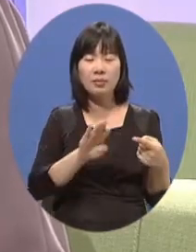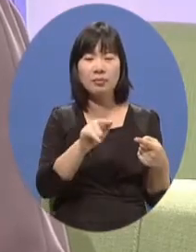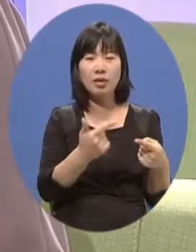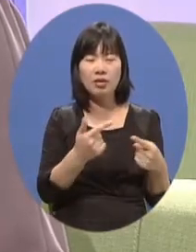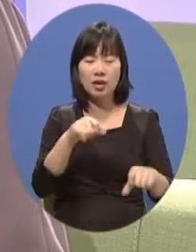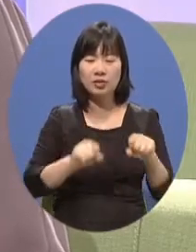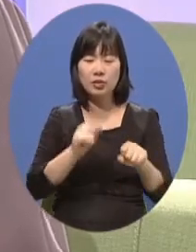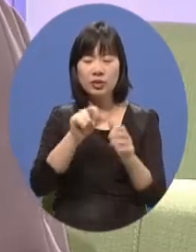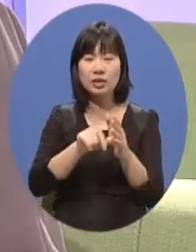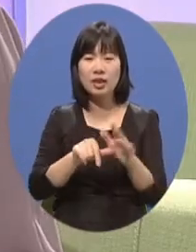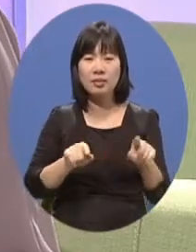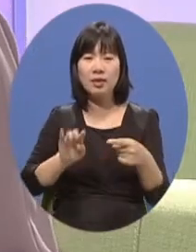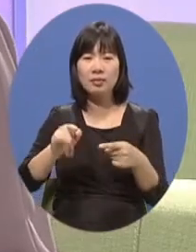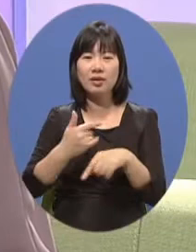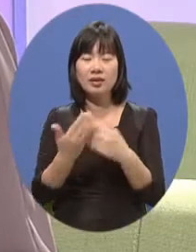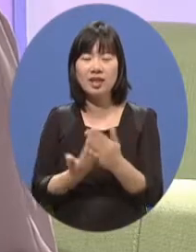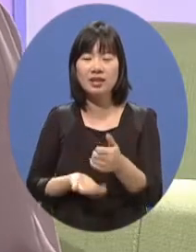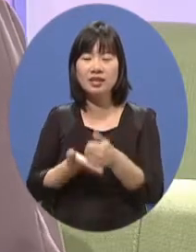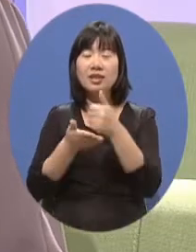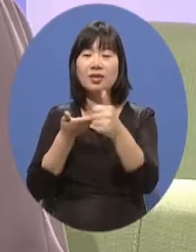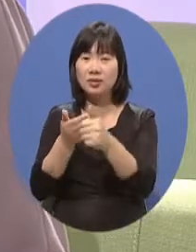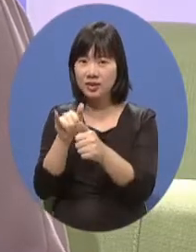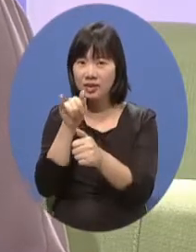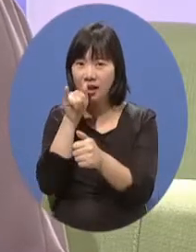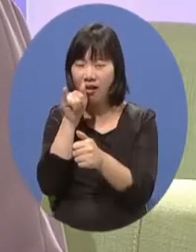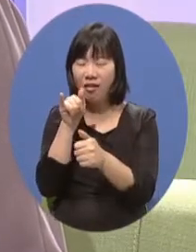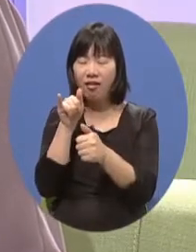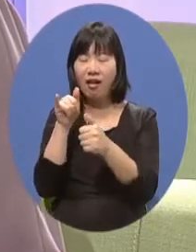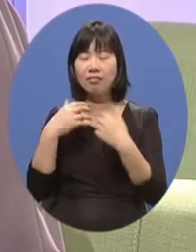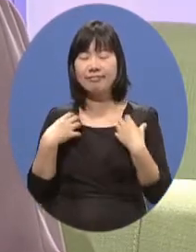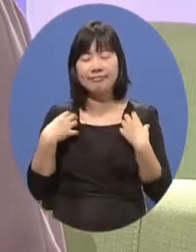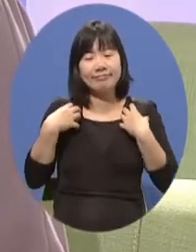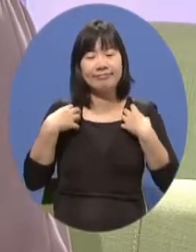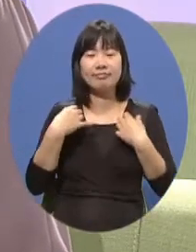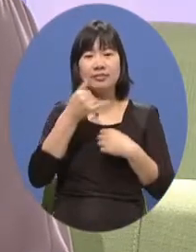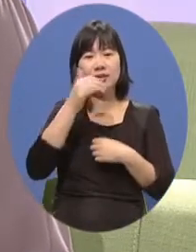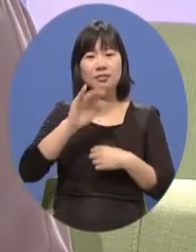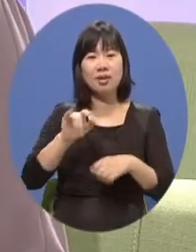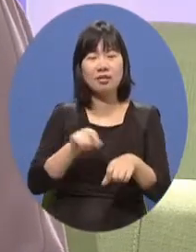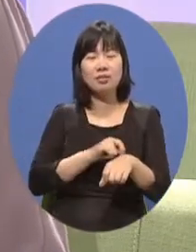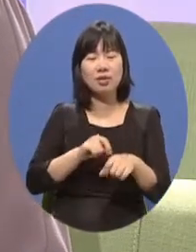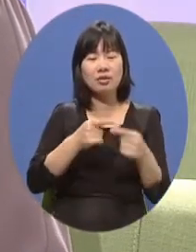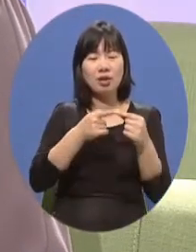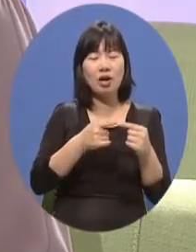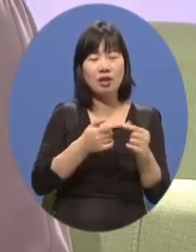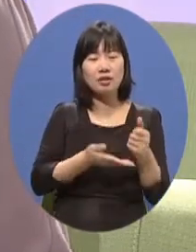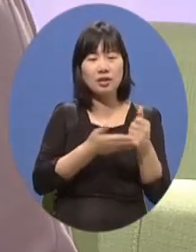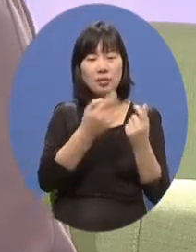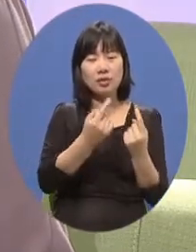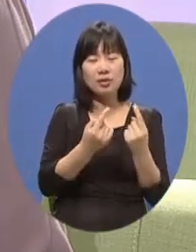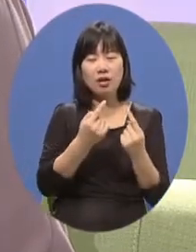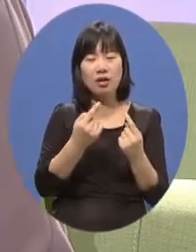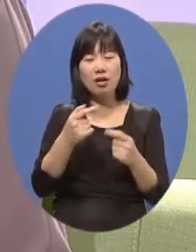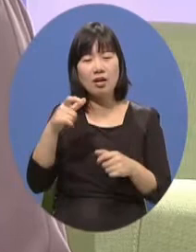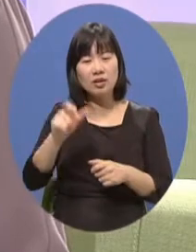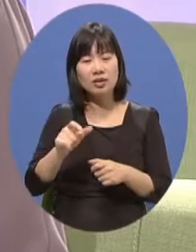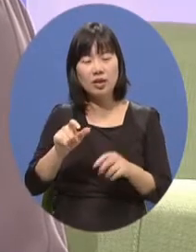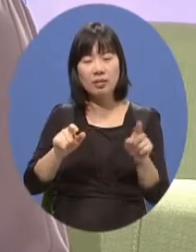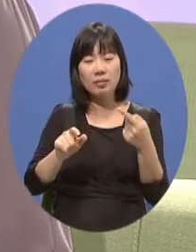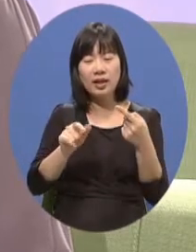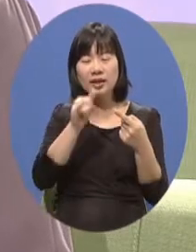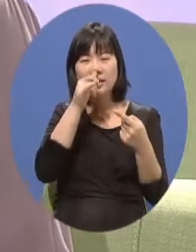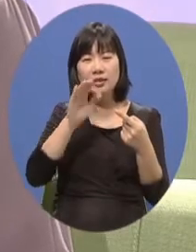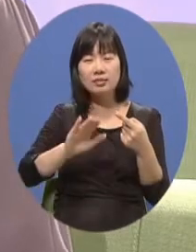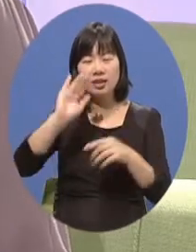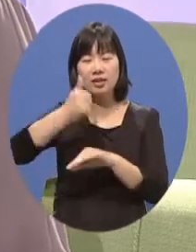아이가 행동을 할때 100번 다 칭찬해 주면은 으쓱으쓱하기도 하지만 별로 첫 번째 칭찬받을 때는 굉장히 강도가